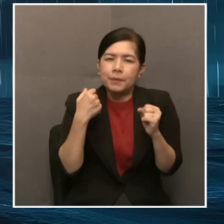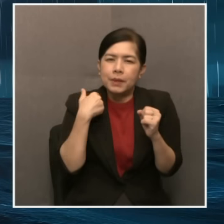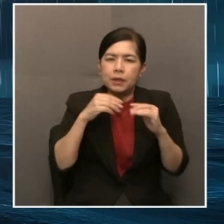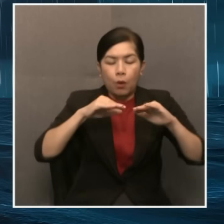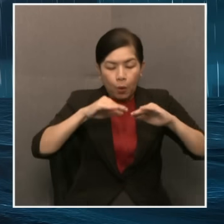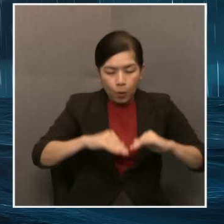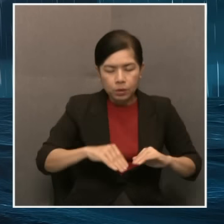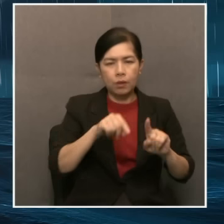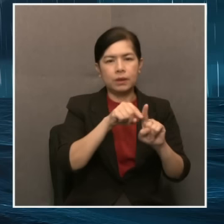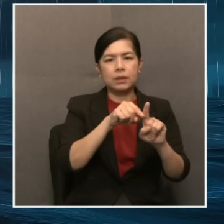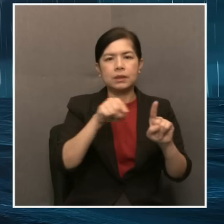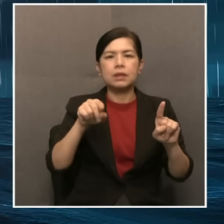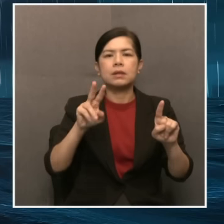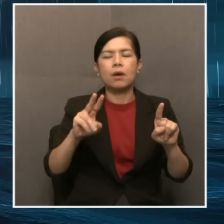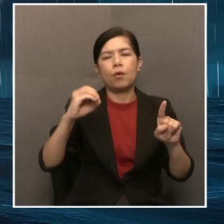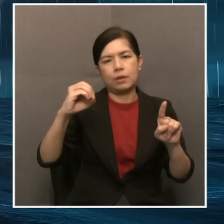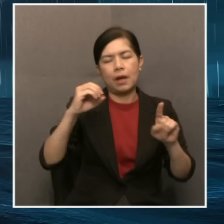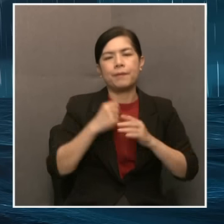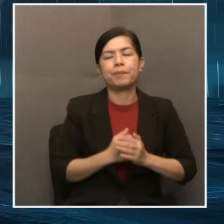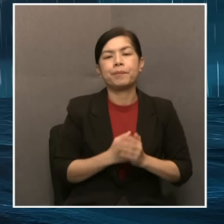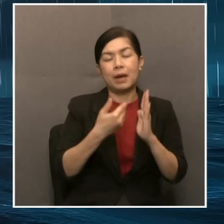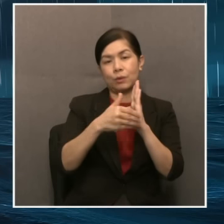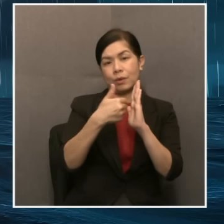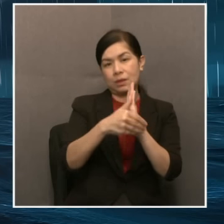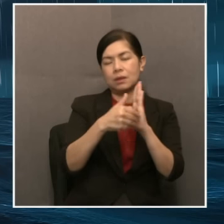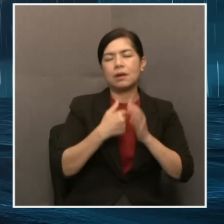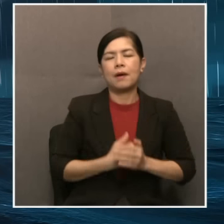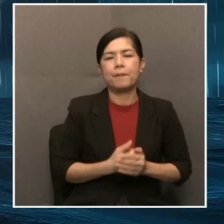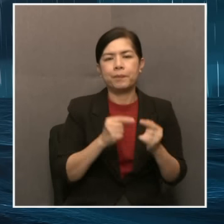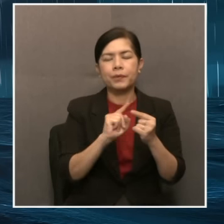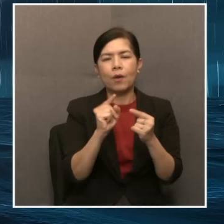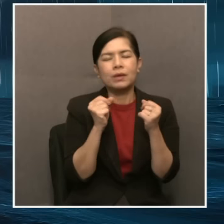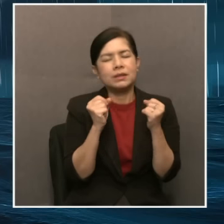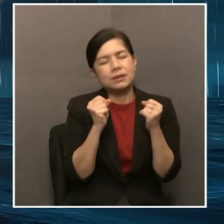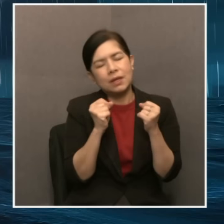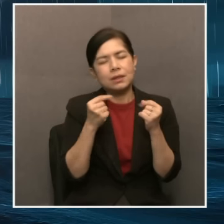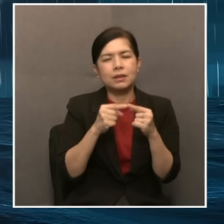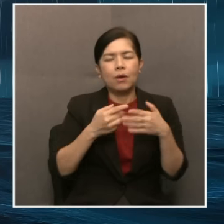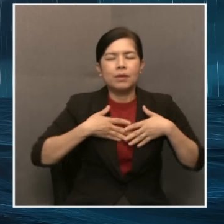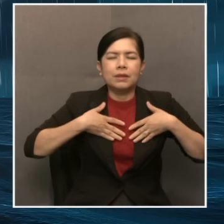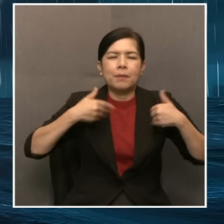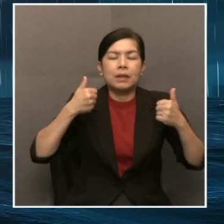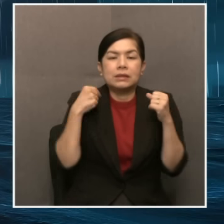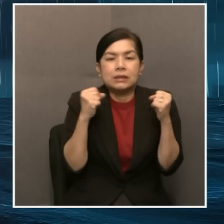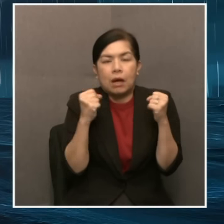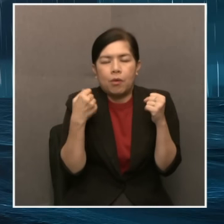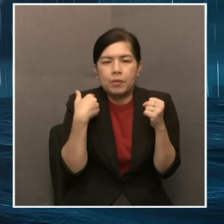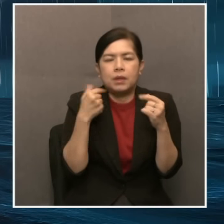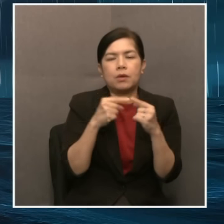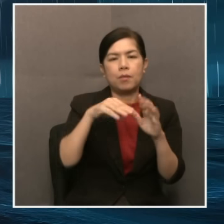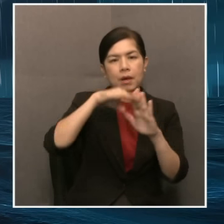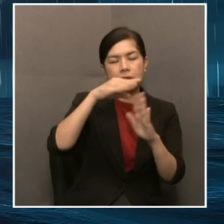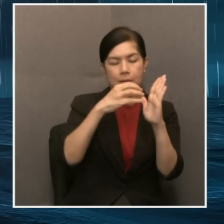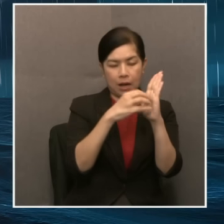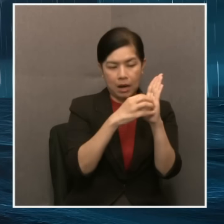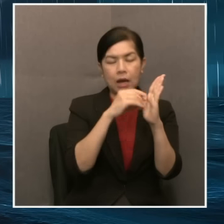องศาเซลเซียสและภาคตะวันออกเฉียงเหนือค่ะจะมีอากาศเย็นถึงหนาวภาคเหนือภาคกลางรวมกรุงเท